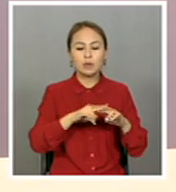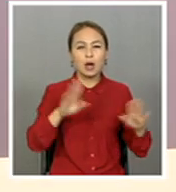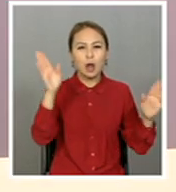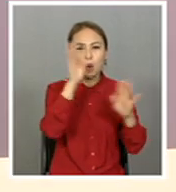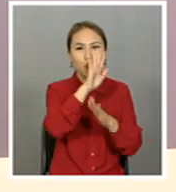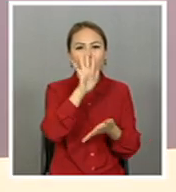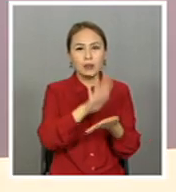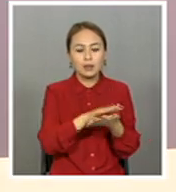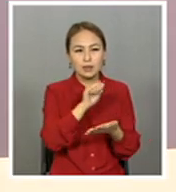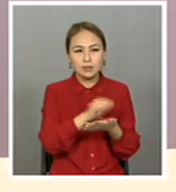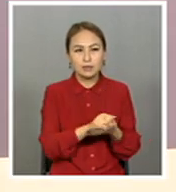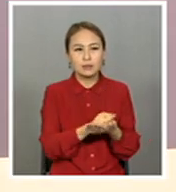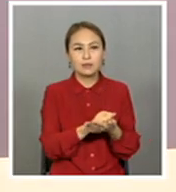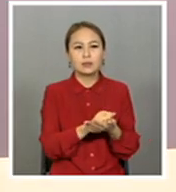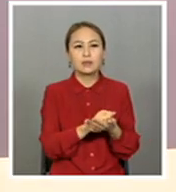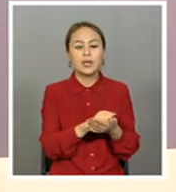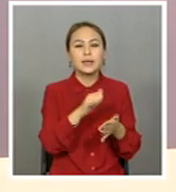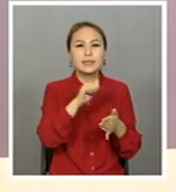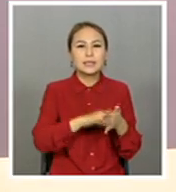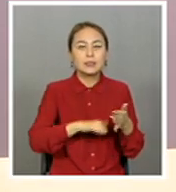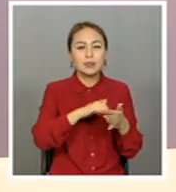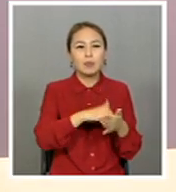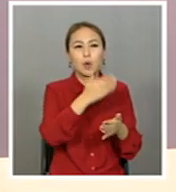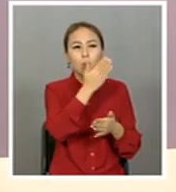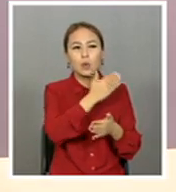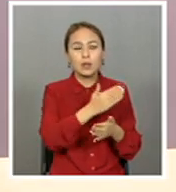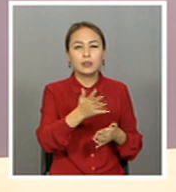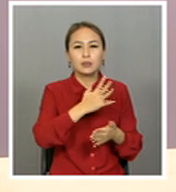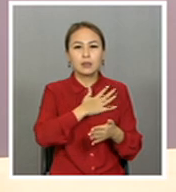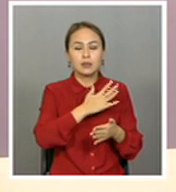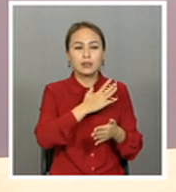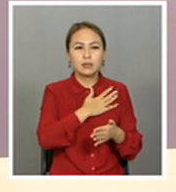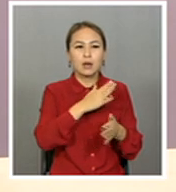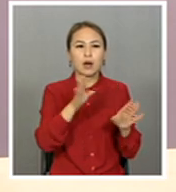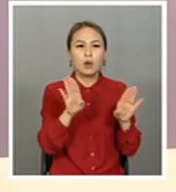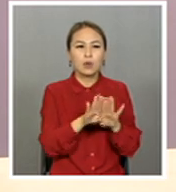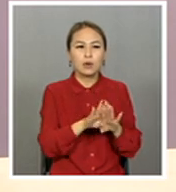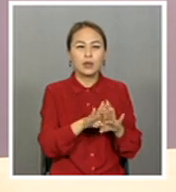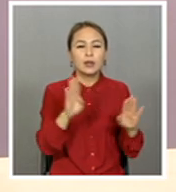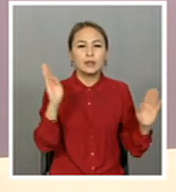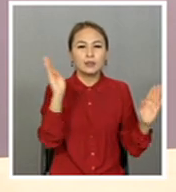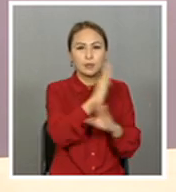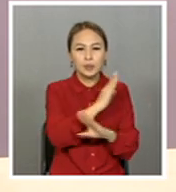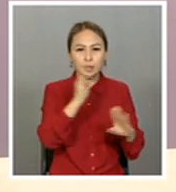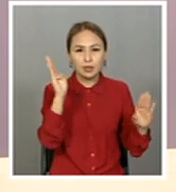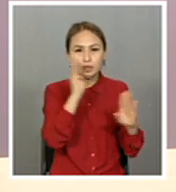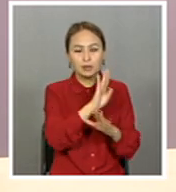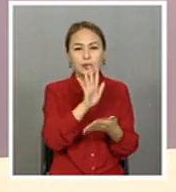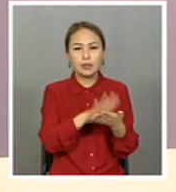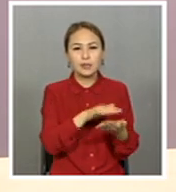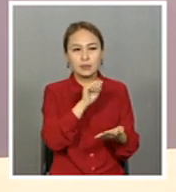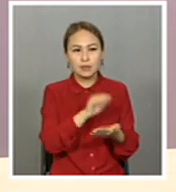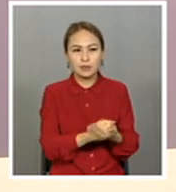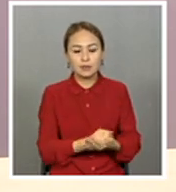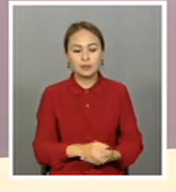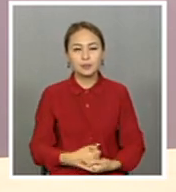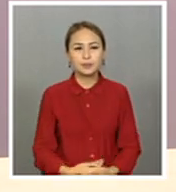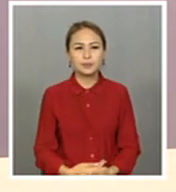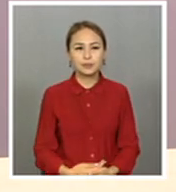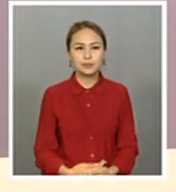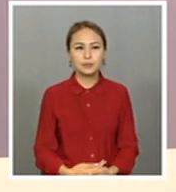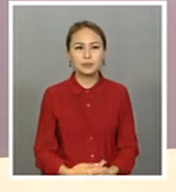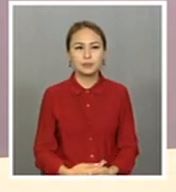лас. Себебі олардан шыққан лас ауа табиғатты ластайды.